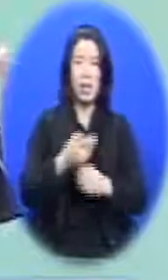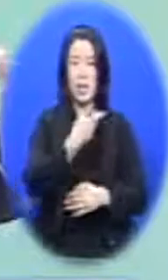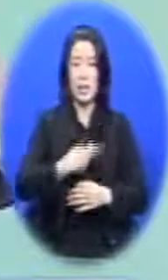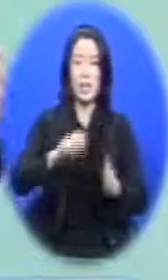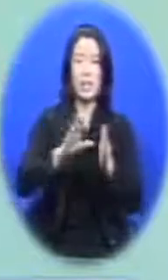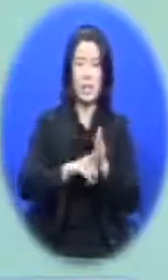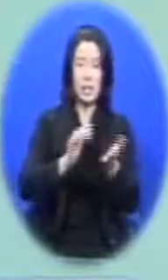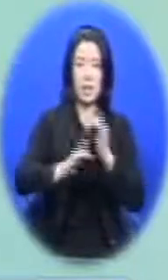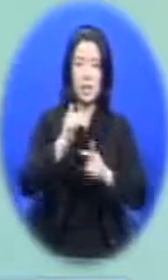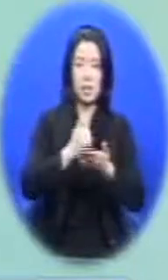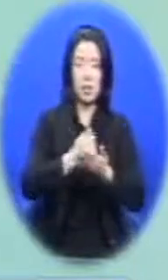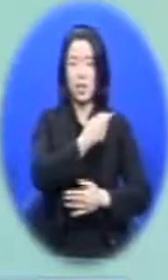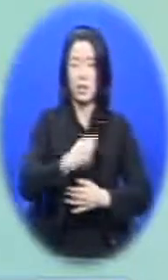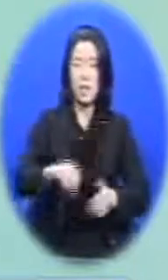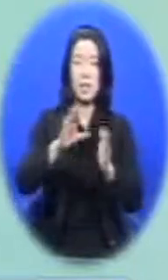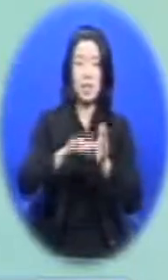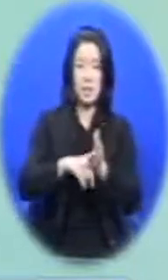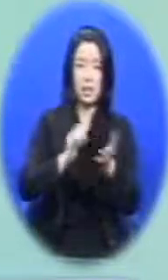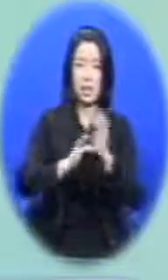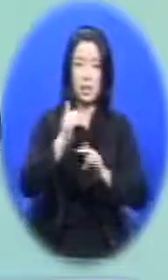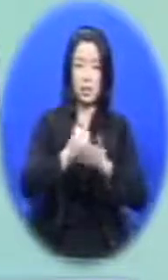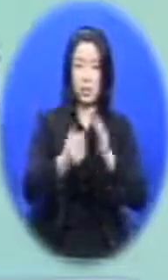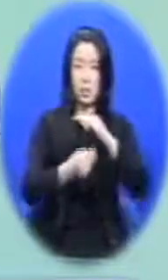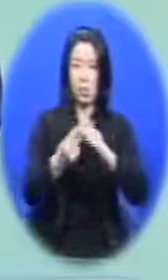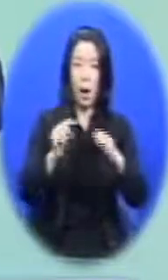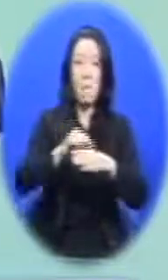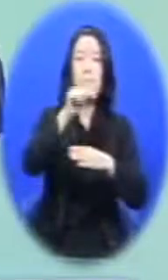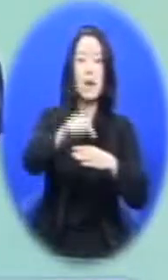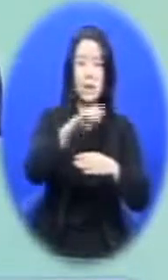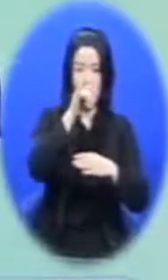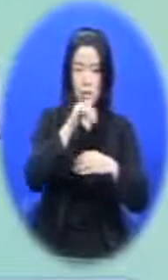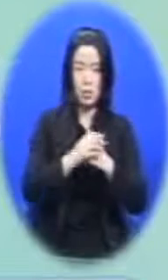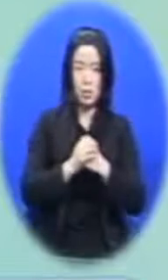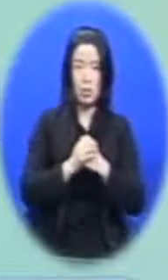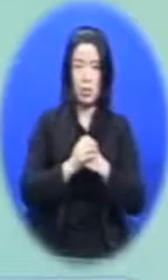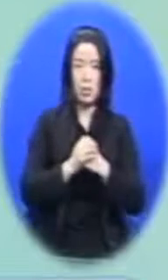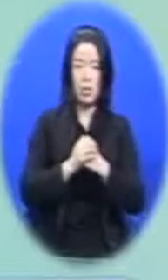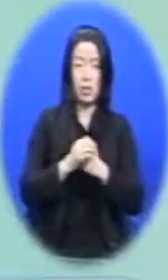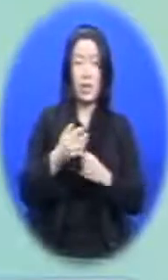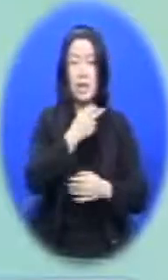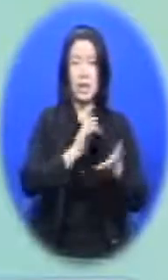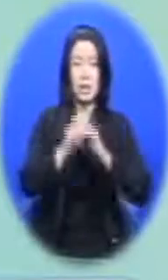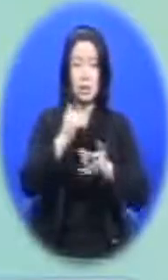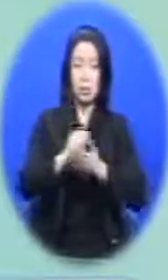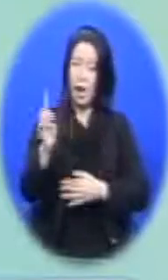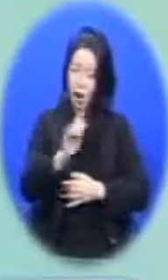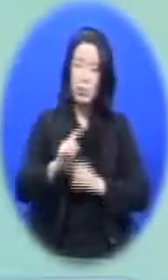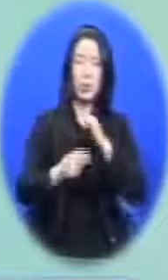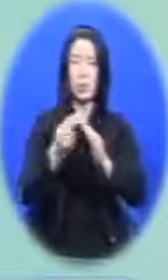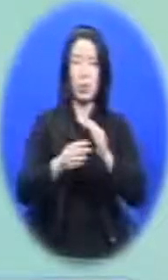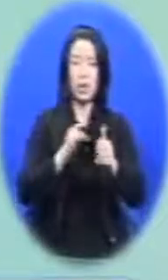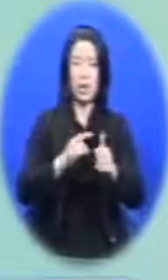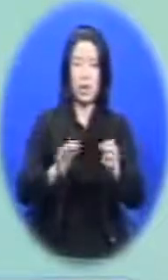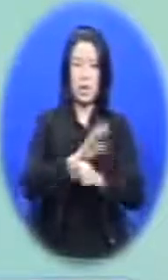제자였을 때는, 예수님의 제자였을 때는 예수님이 요한 바깥에 있었어요. 예수님이 아무리 요한에게 사랑에